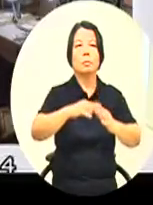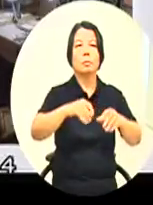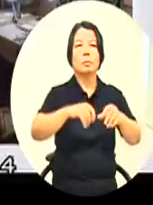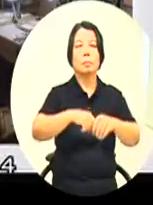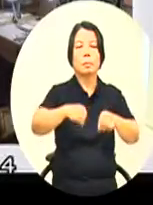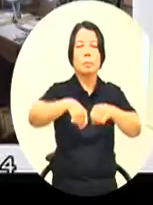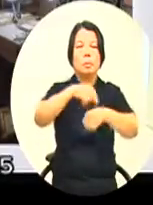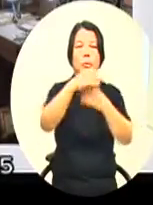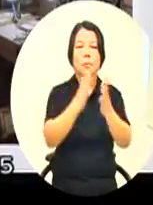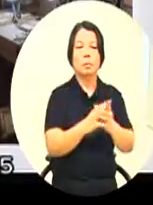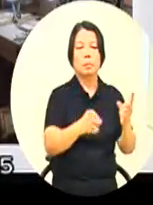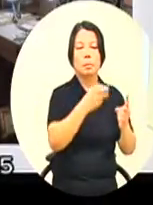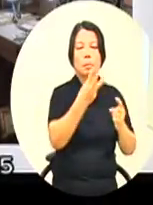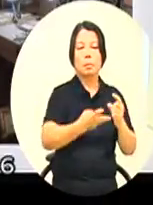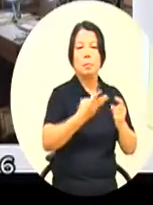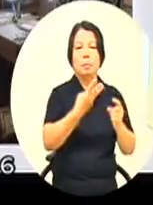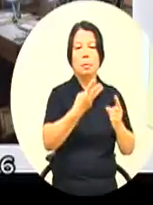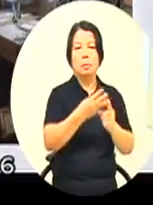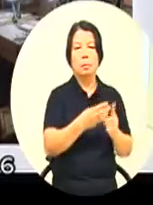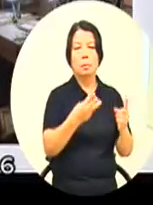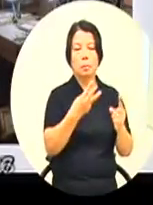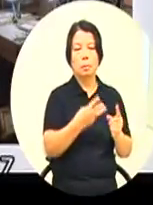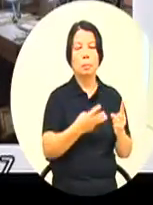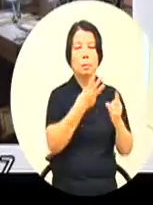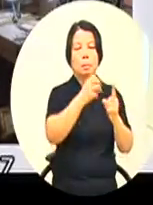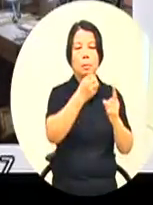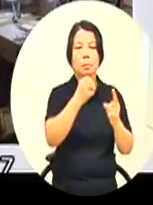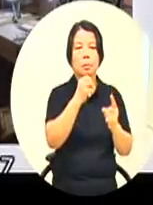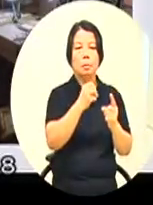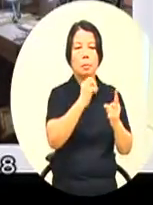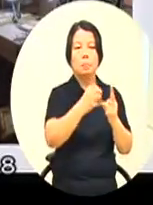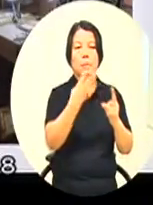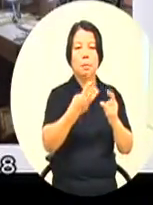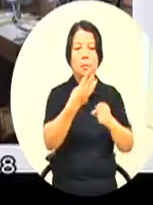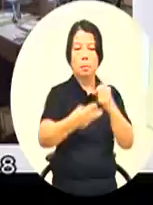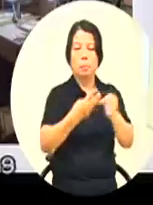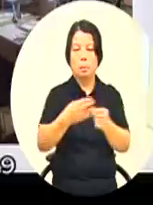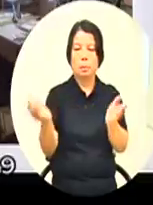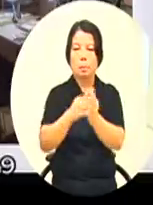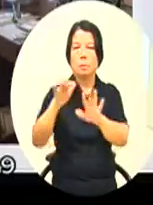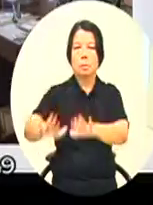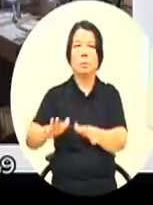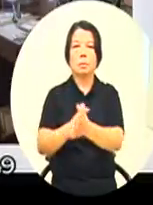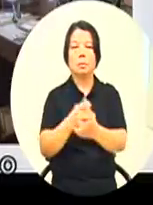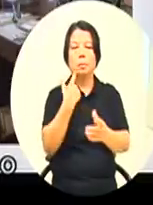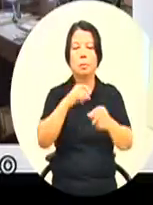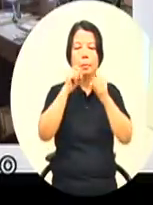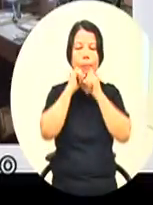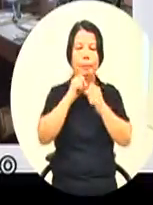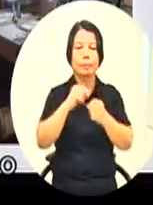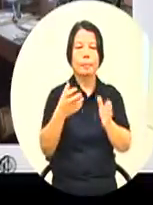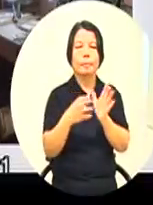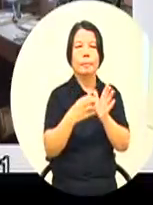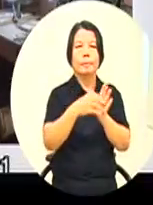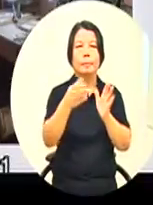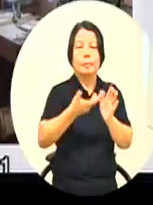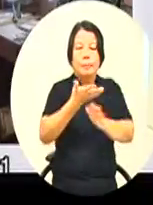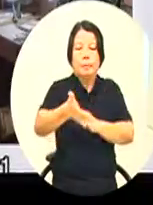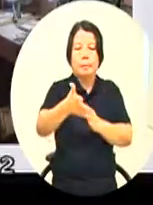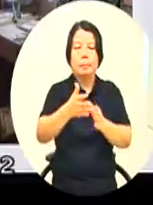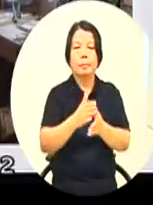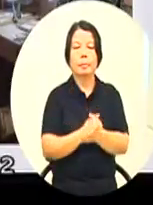从103年到现在了哈，那其实我们希望透过引进文创的微品牌，然后来让它